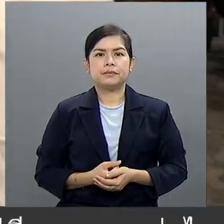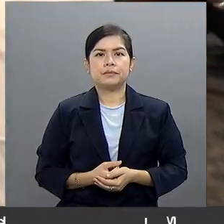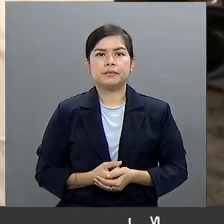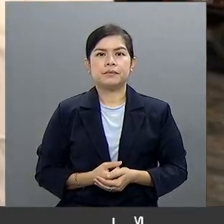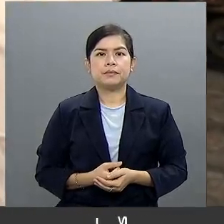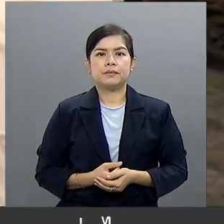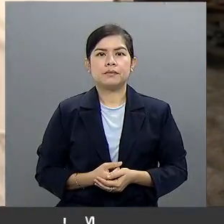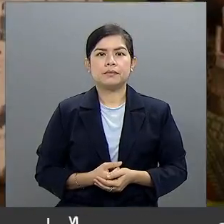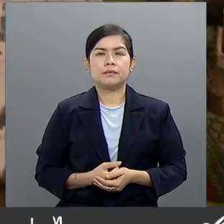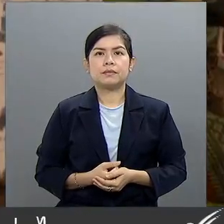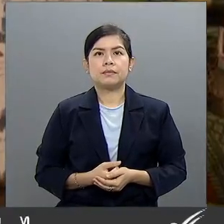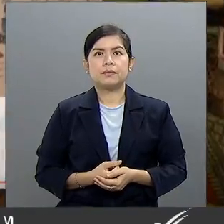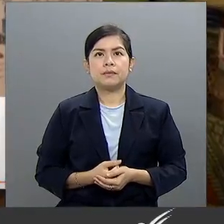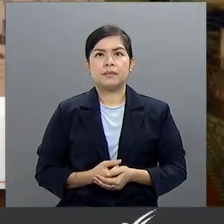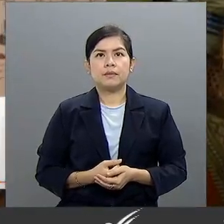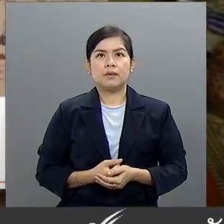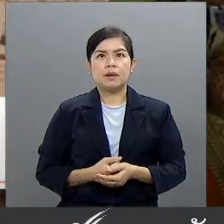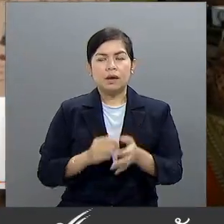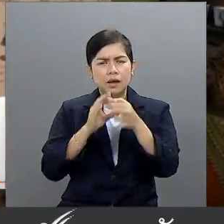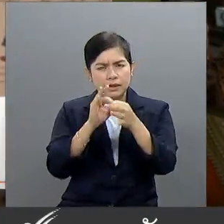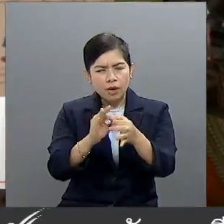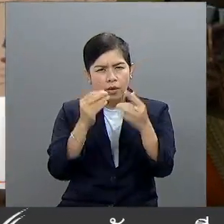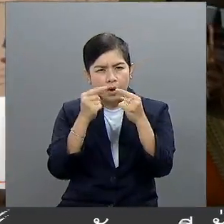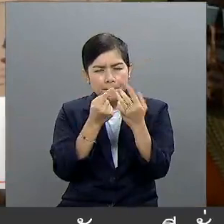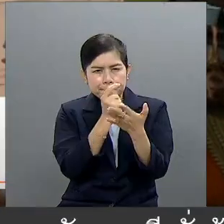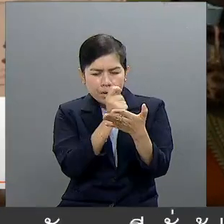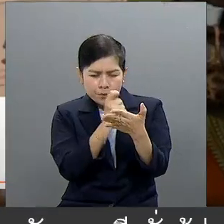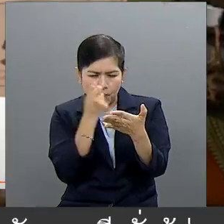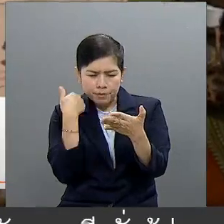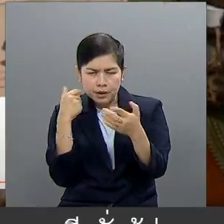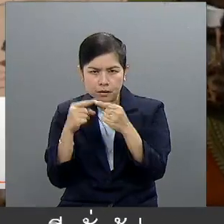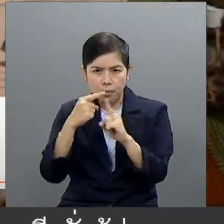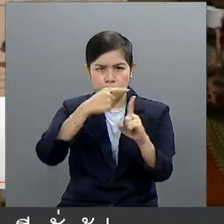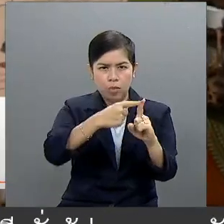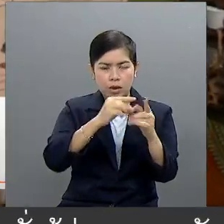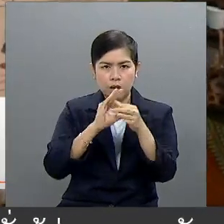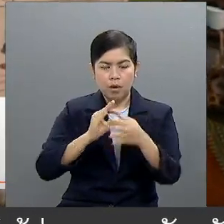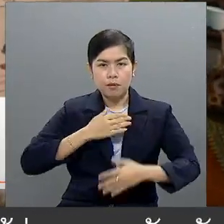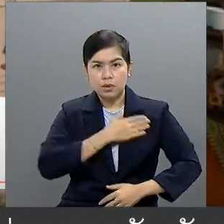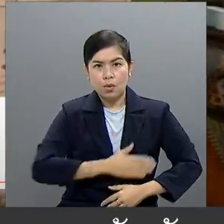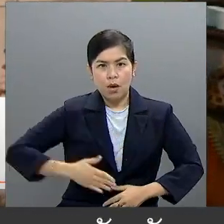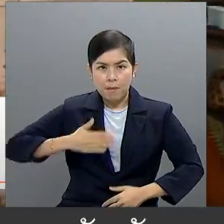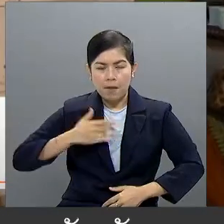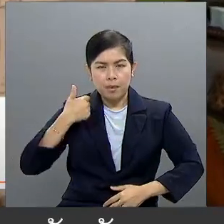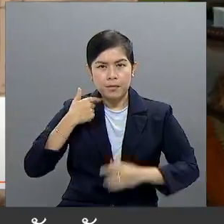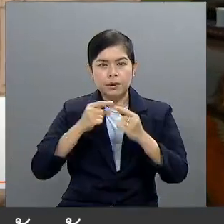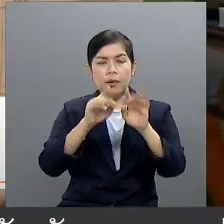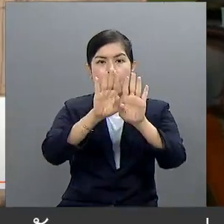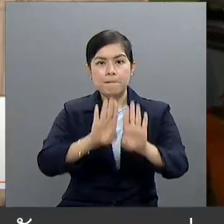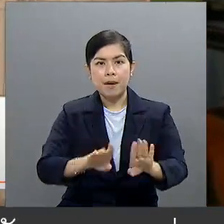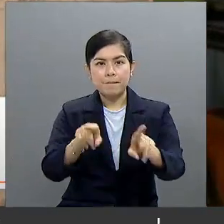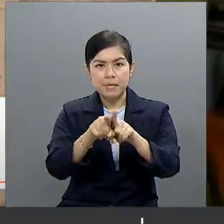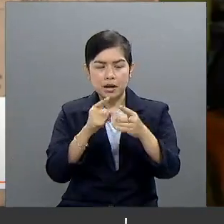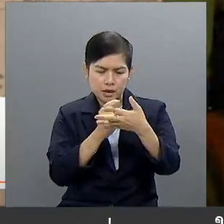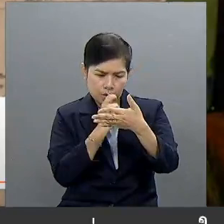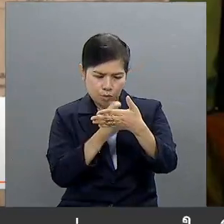ของโหราศาสตร์กับสุขภาพก็มาจากหนังสือพรหมชาตินั่นแหละครับออกมาเป็นแผ่นผ้าโหราศาสตร์การดูหมอแผ่นผ้านะครับ